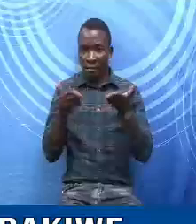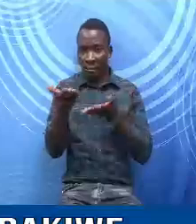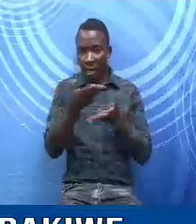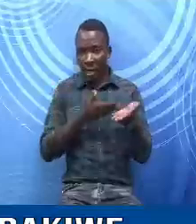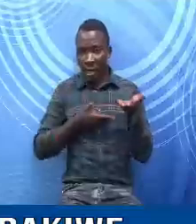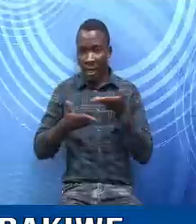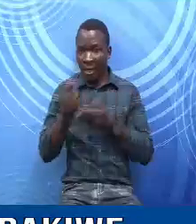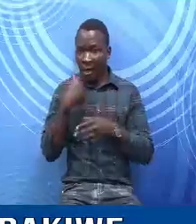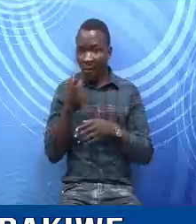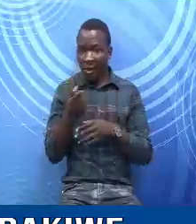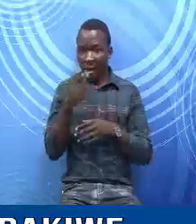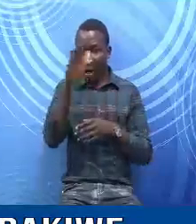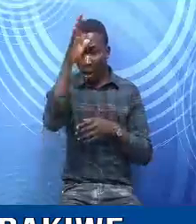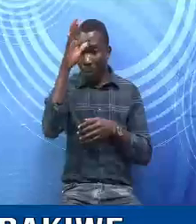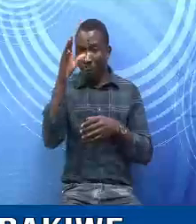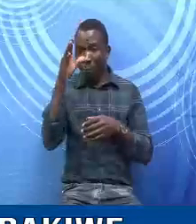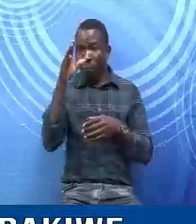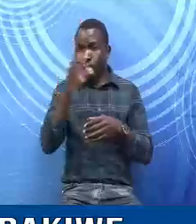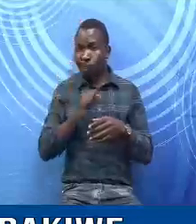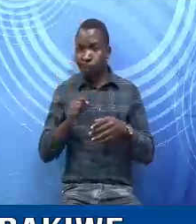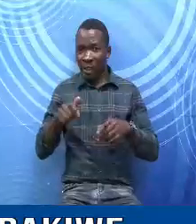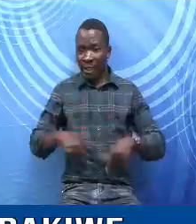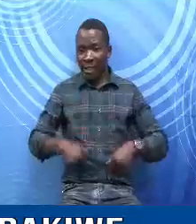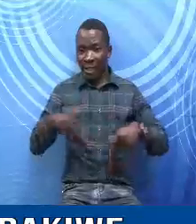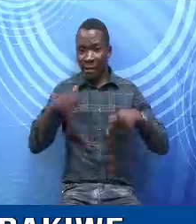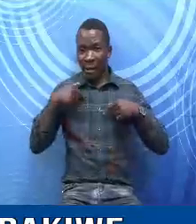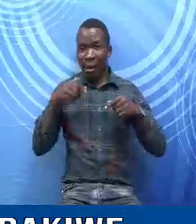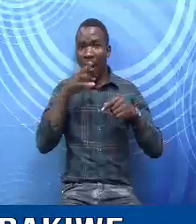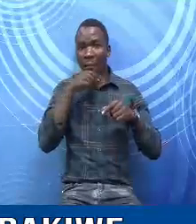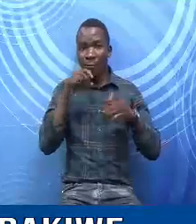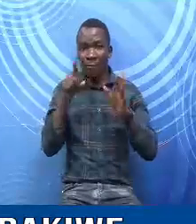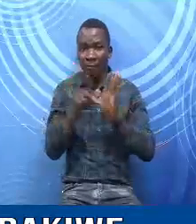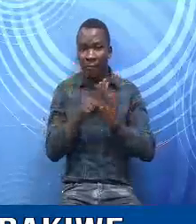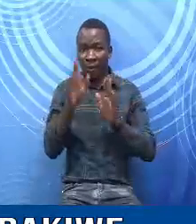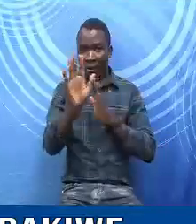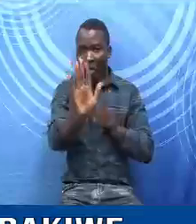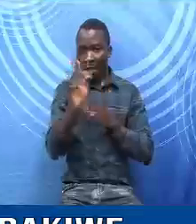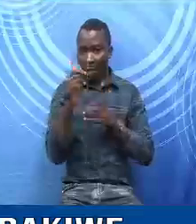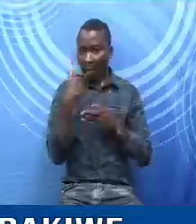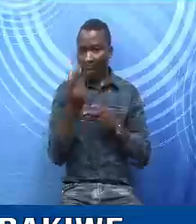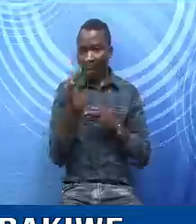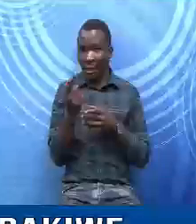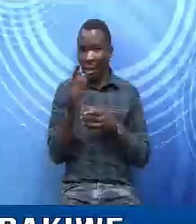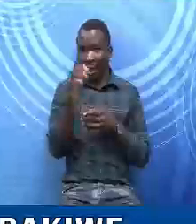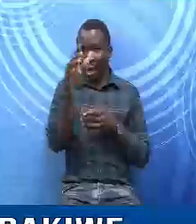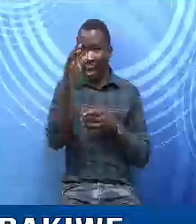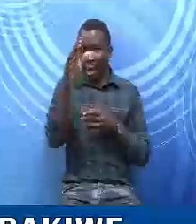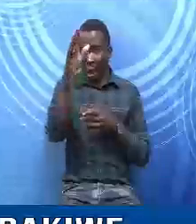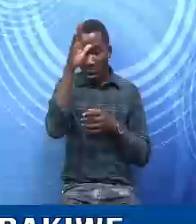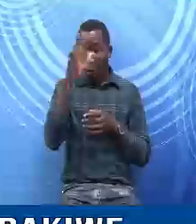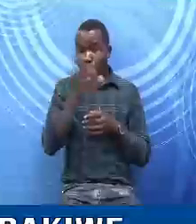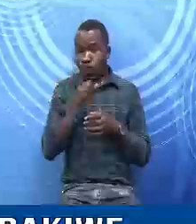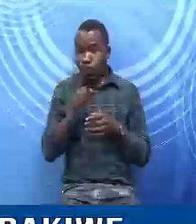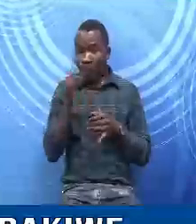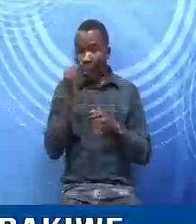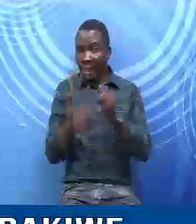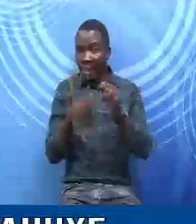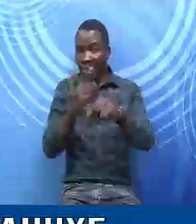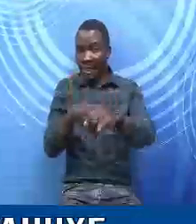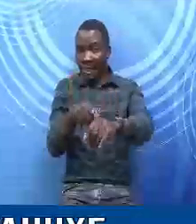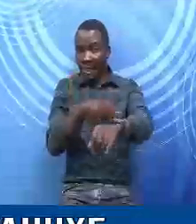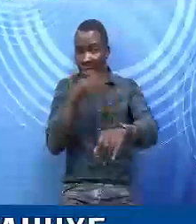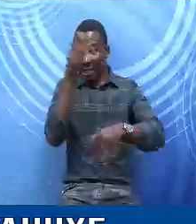yabaga ku mukwe we, aho yasanzwe yimanitse mu giti cy'ipera. Abaturage bavuga ko uyu musaza ngo yaramaze igihe arwaye, bakaba bakeka ko